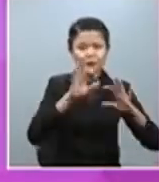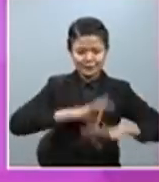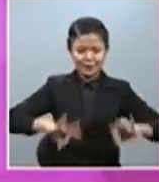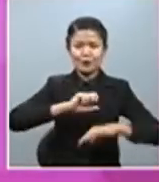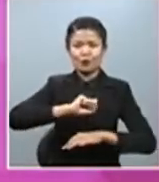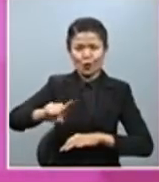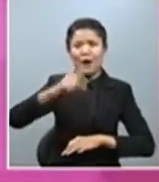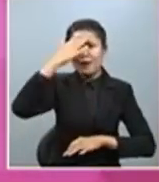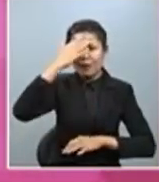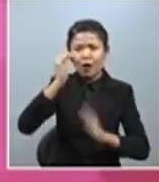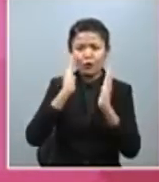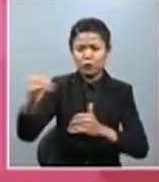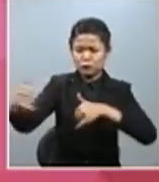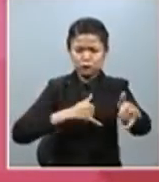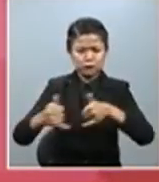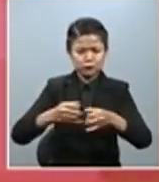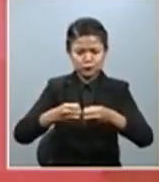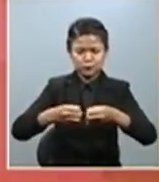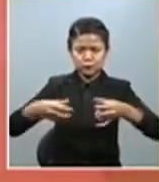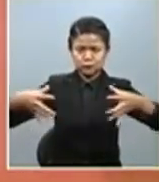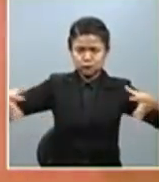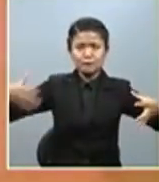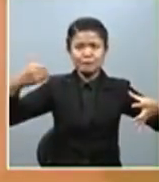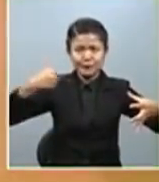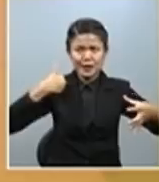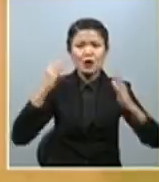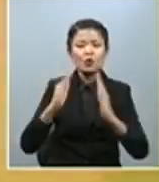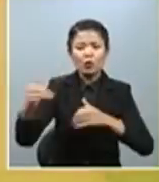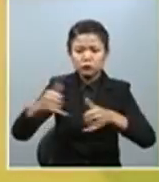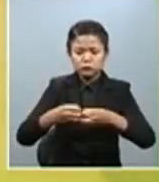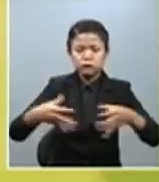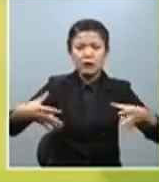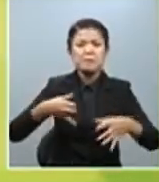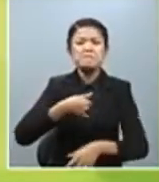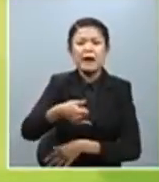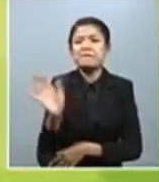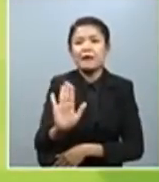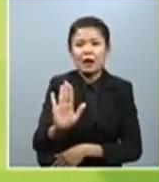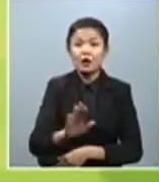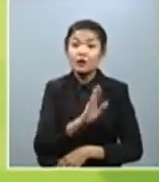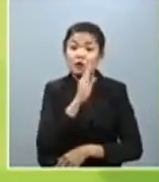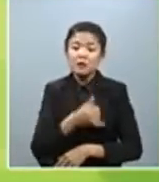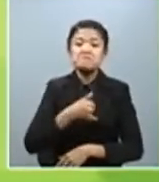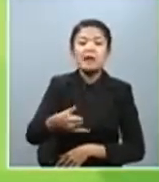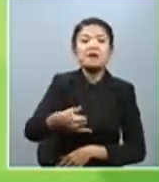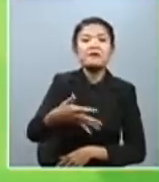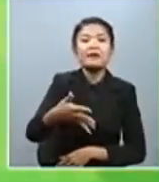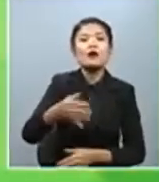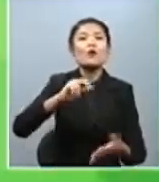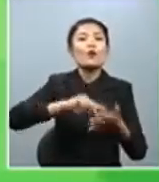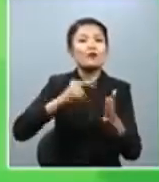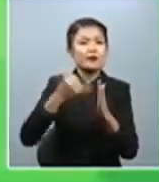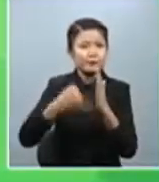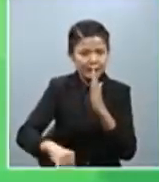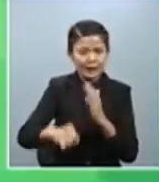ยอะมากคนมหาศาลแล้วบางคนอาจจะพูดว่าโอ้ยเยอะคนเยอะฉันไม่ไปไม่ไปถือว่า ผิด เพราะว่า